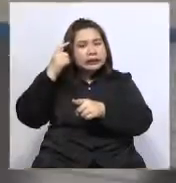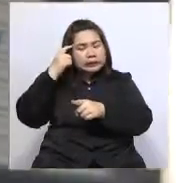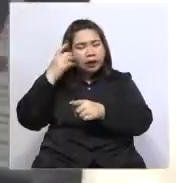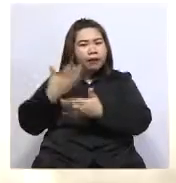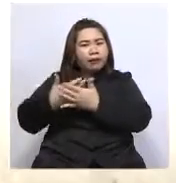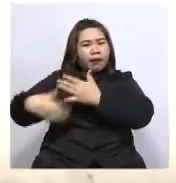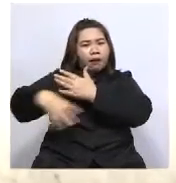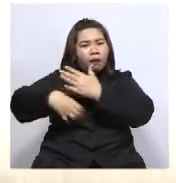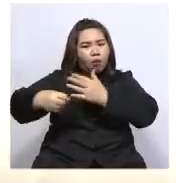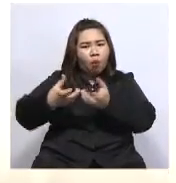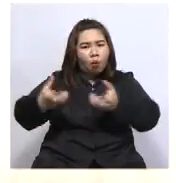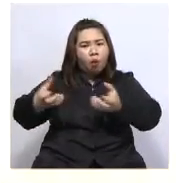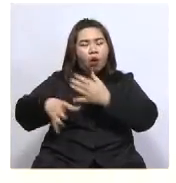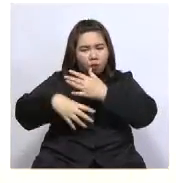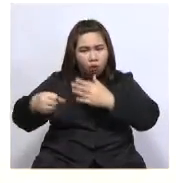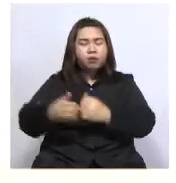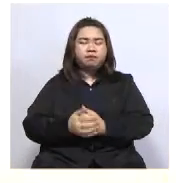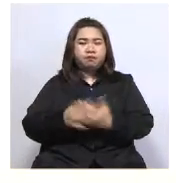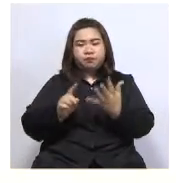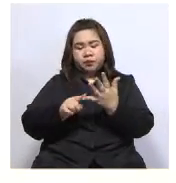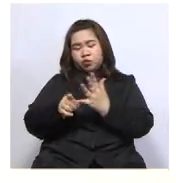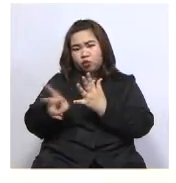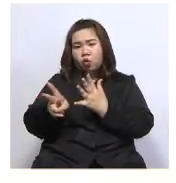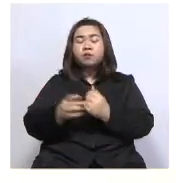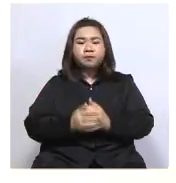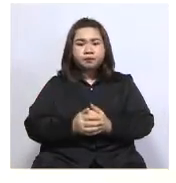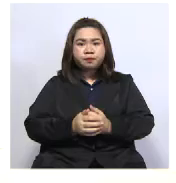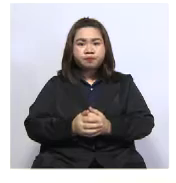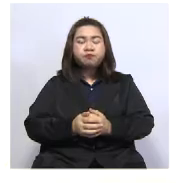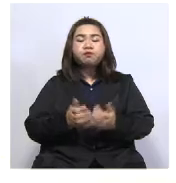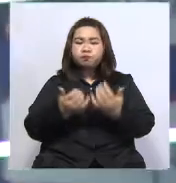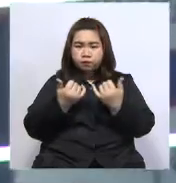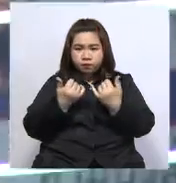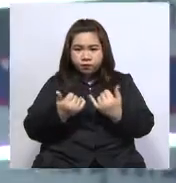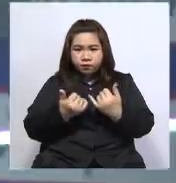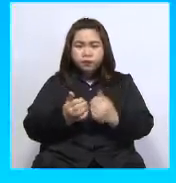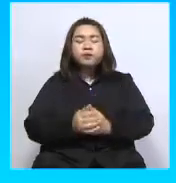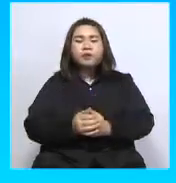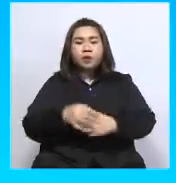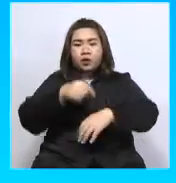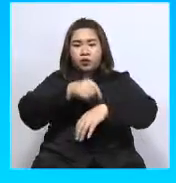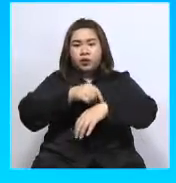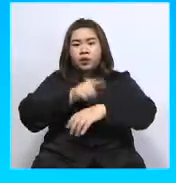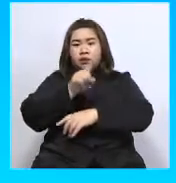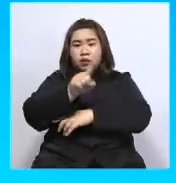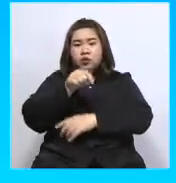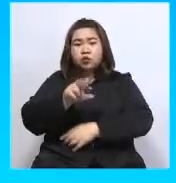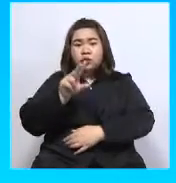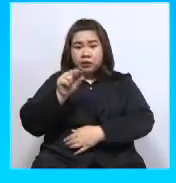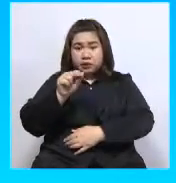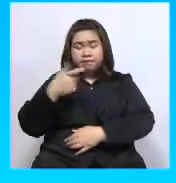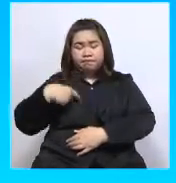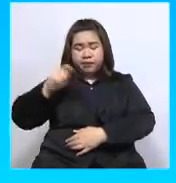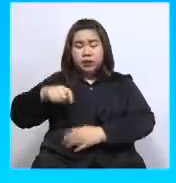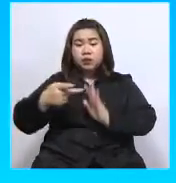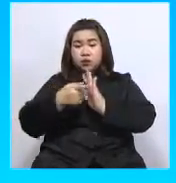ข้อหาลักทรัพย์หรือว่ารับของโจรนะครับก็จะเป็น2ข้อหาเท่านั้นนะครับซึ่งวันนี้นะครับในเวลา 13:30 นศ